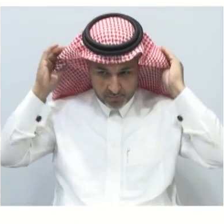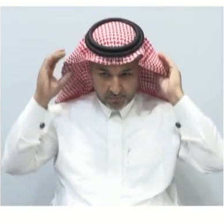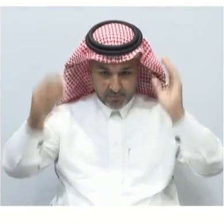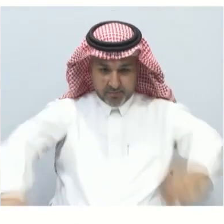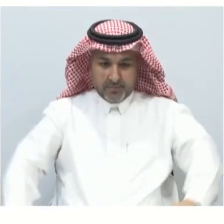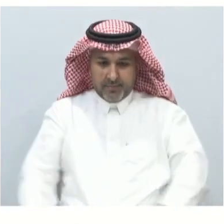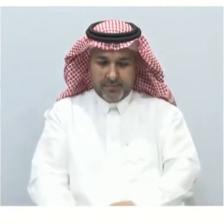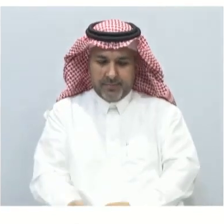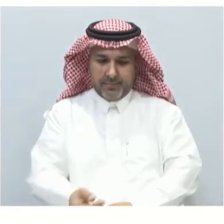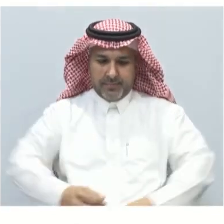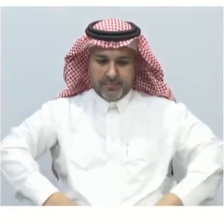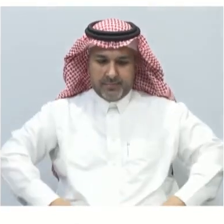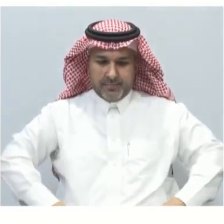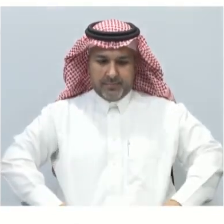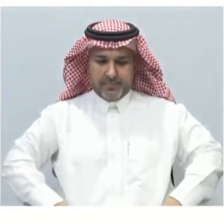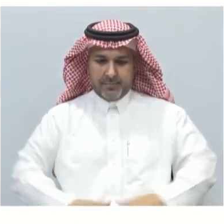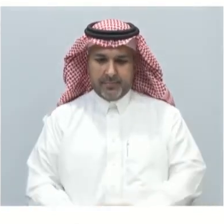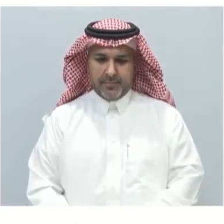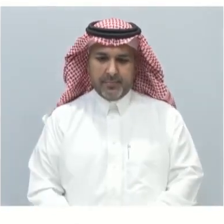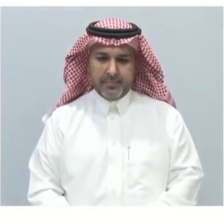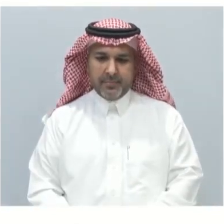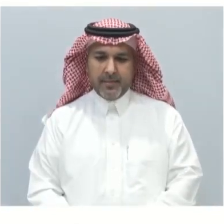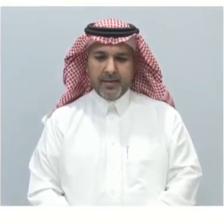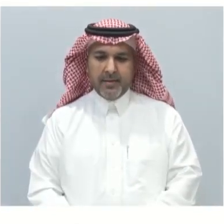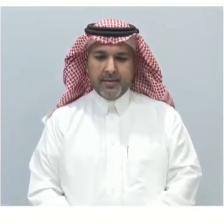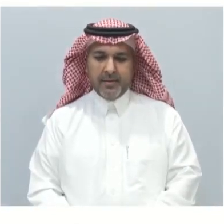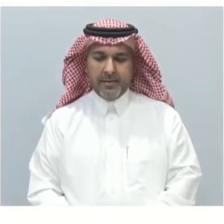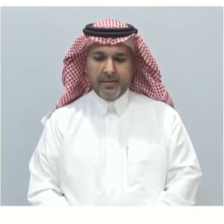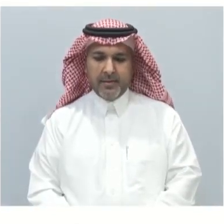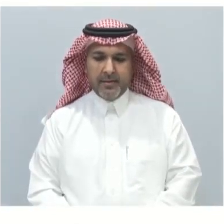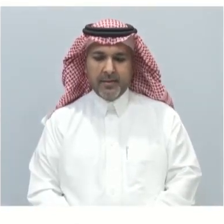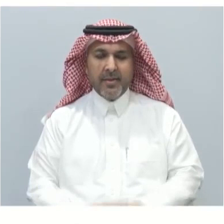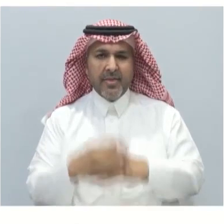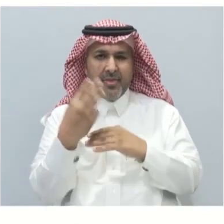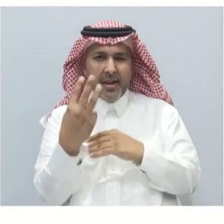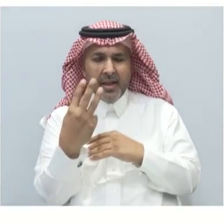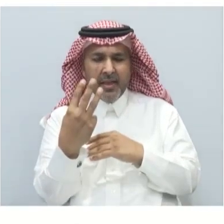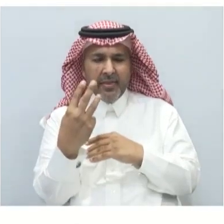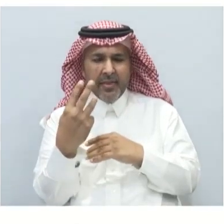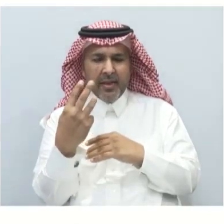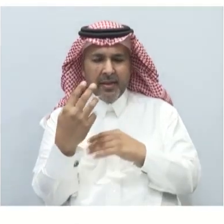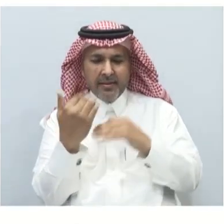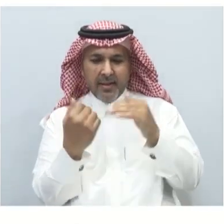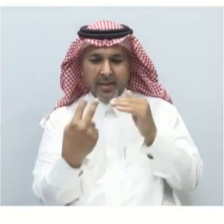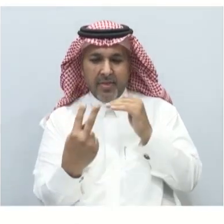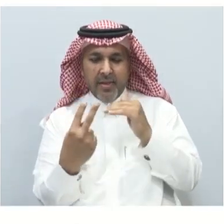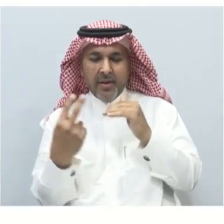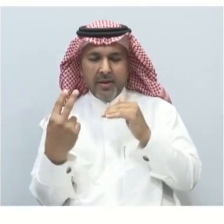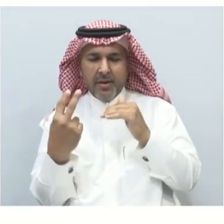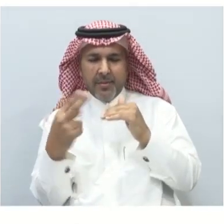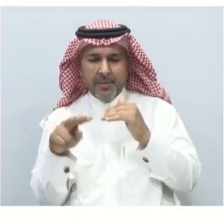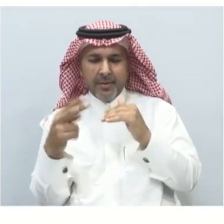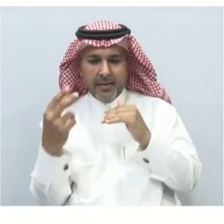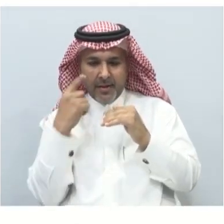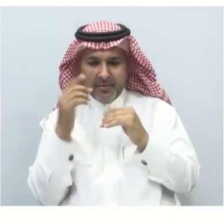بنفس الطريقه لاحظ عندك ال وال 243 كلها من قوه العدد 3 فبالتالي بقول الثلاثه بتركها كما